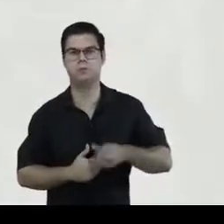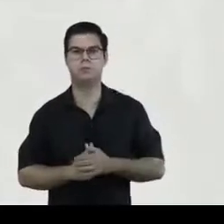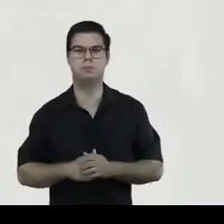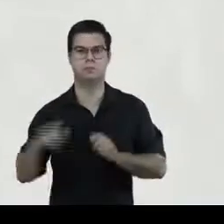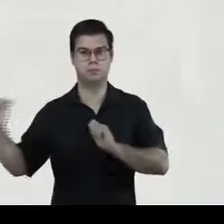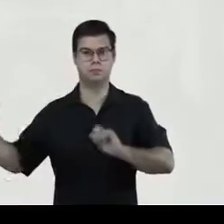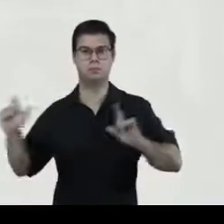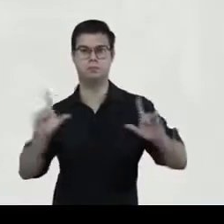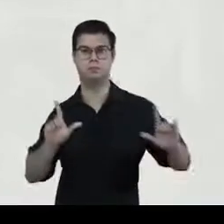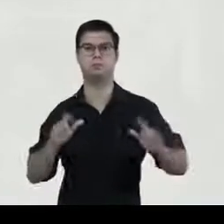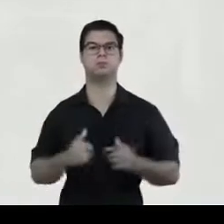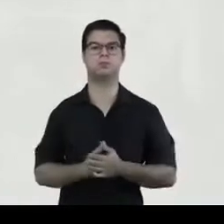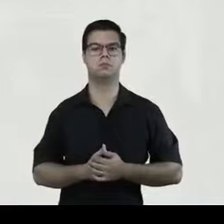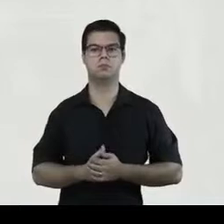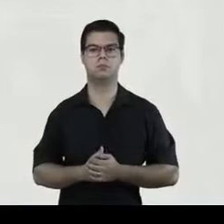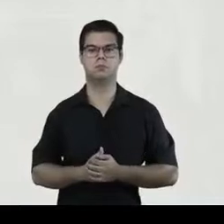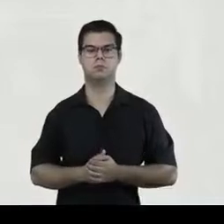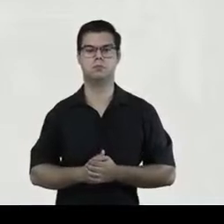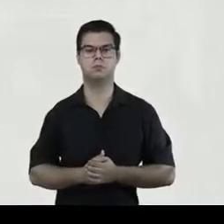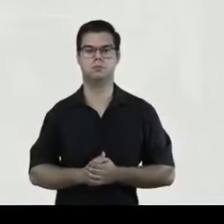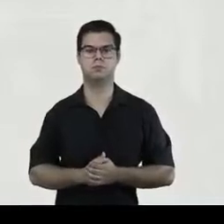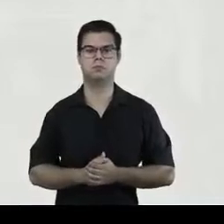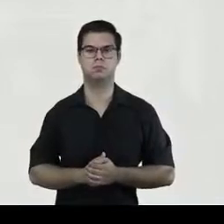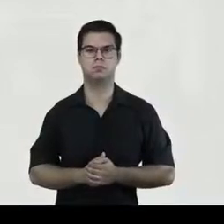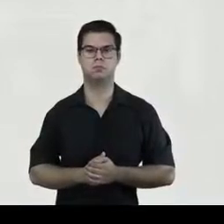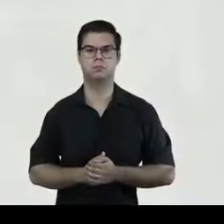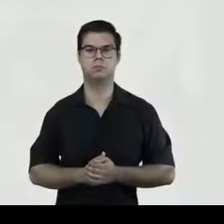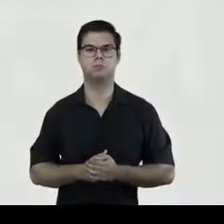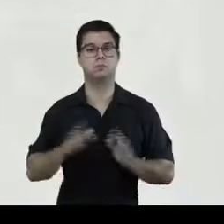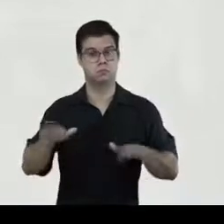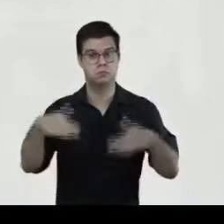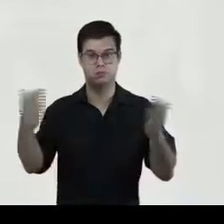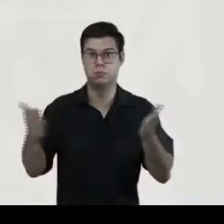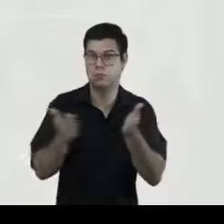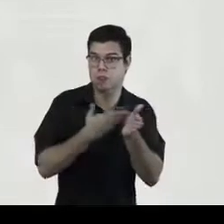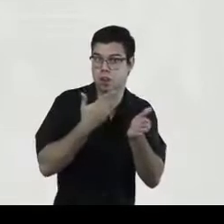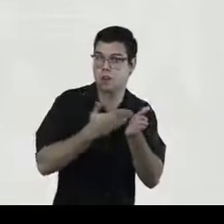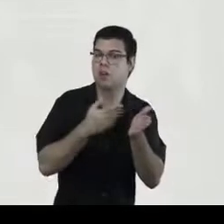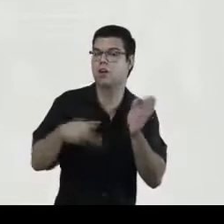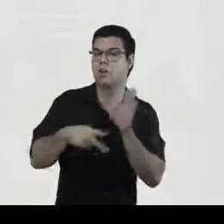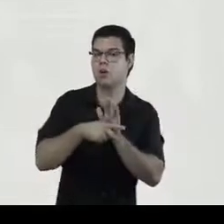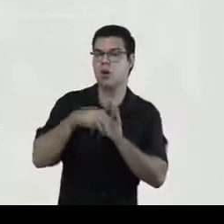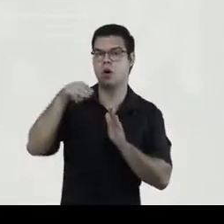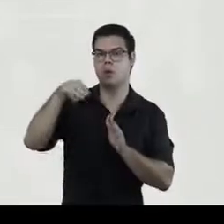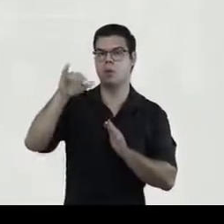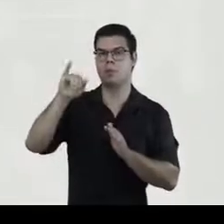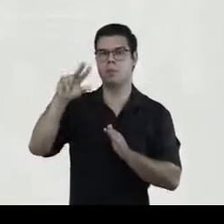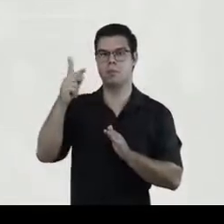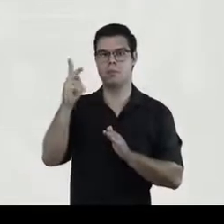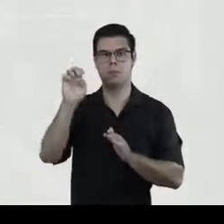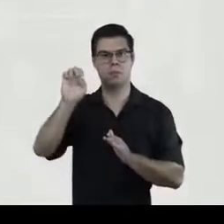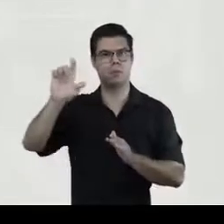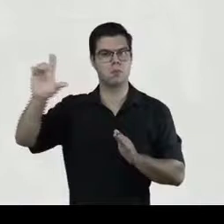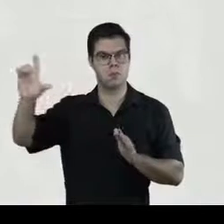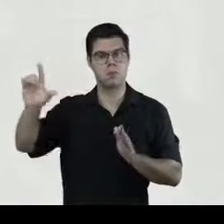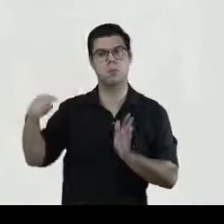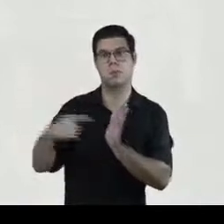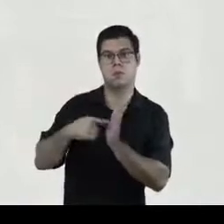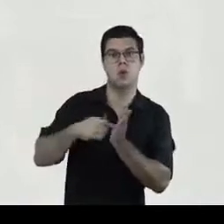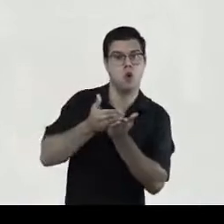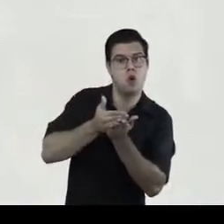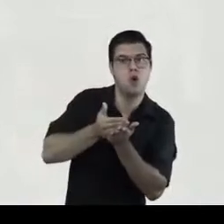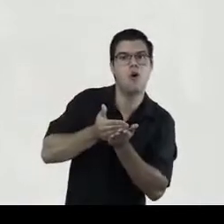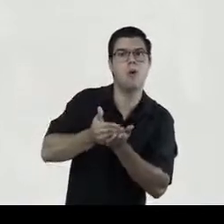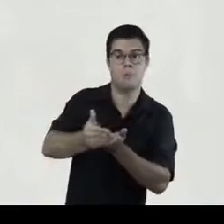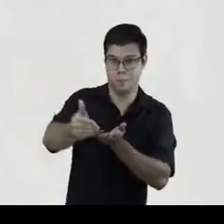Donc, c'est l'ouvrage de Mireille Huchon qui est le point de départ de mon enquête.